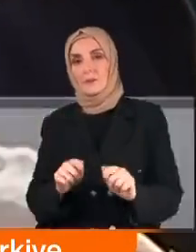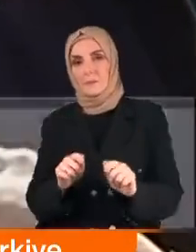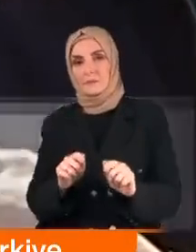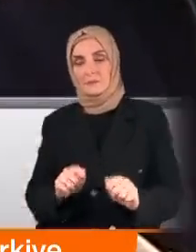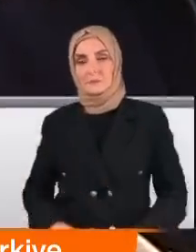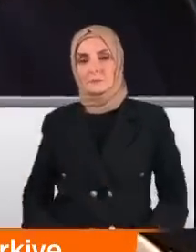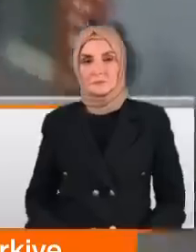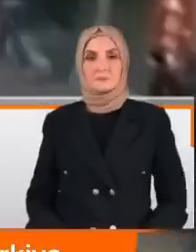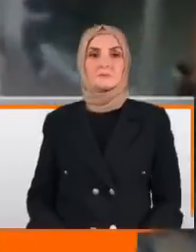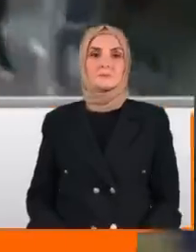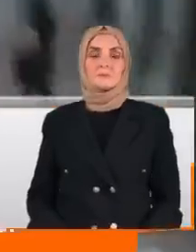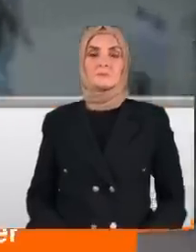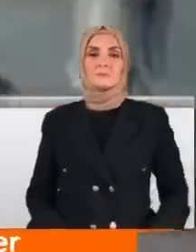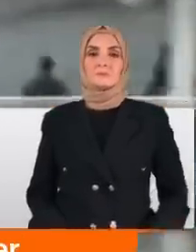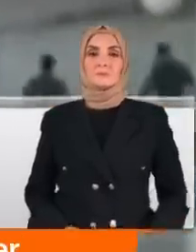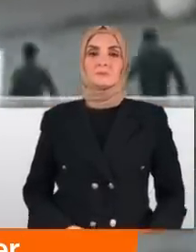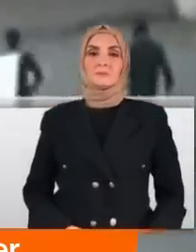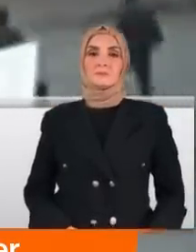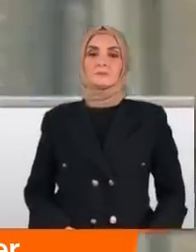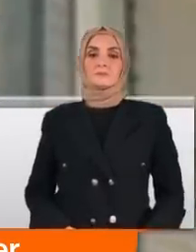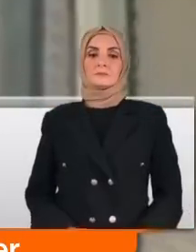kimse kestiremez artık.